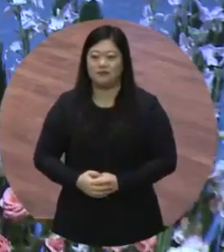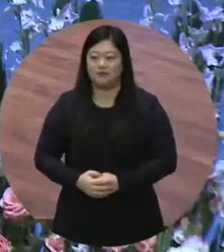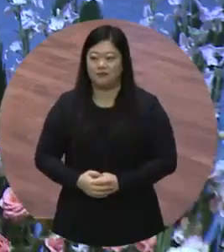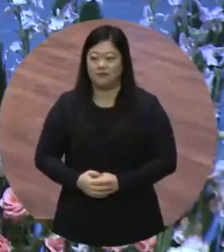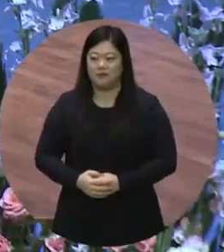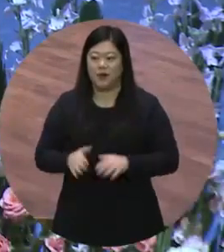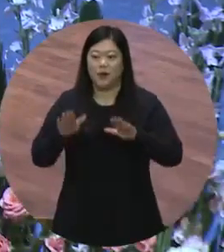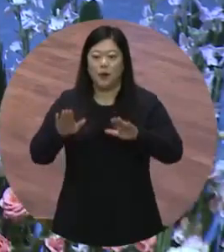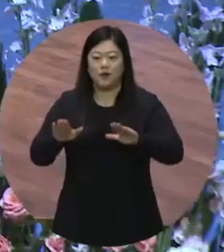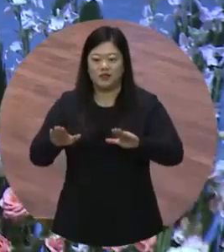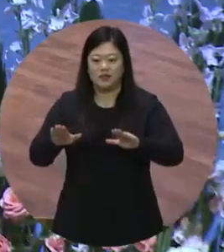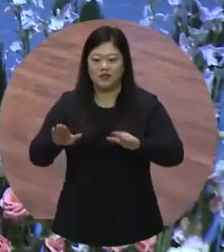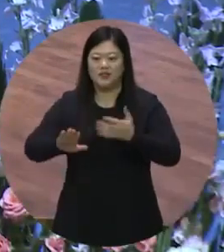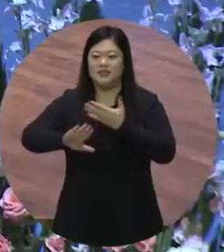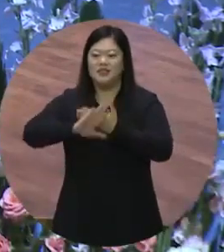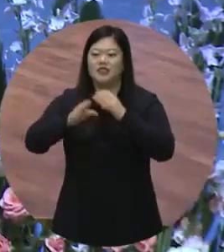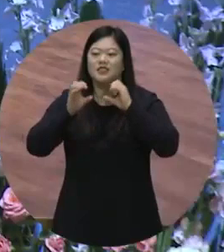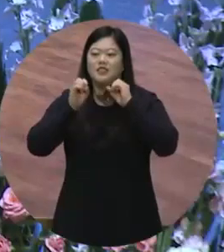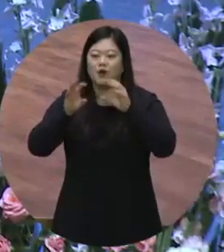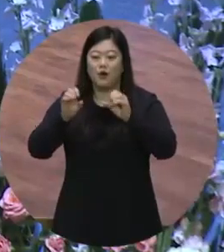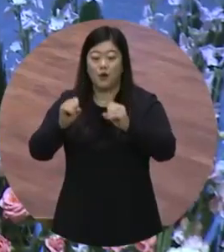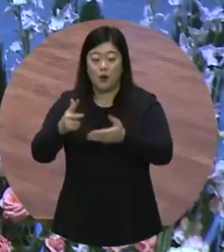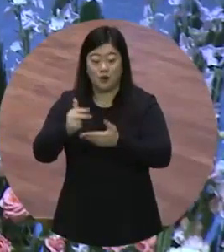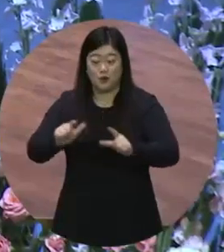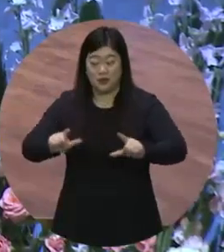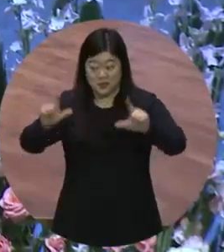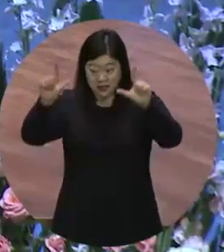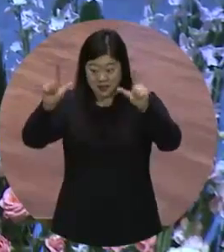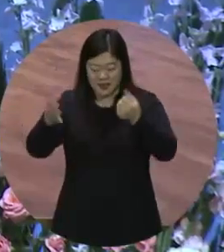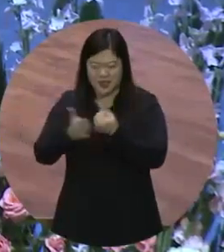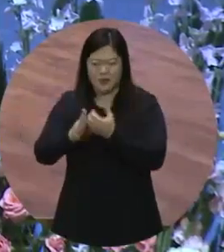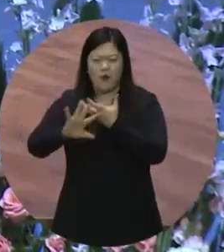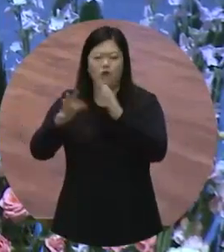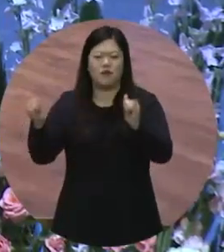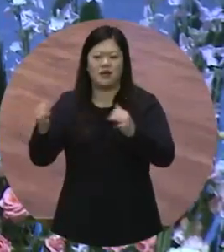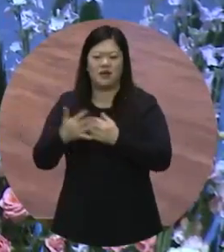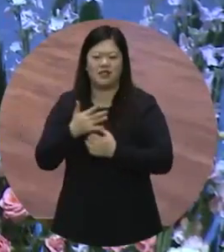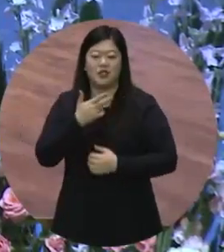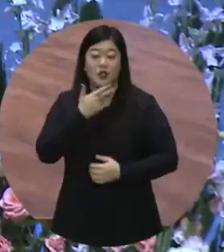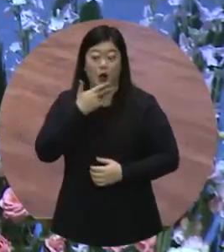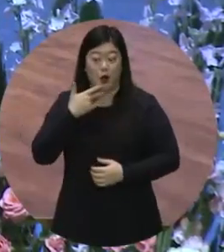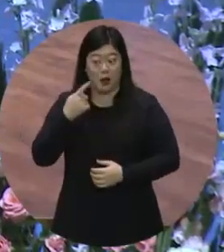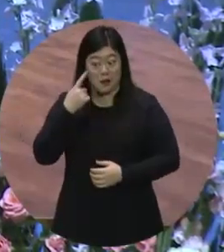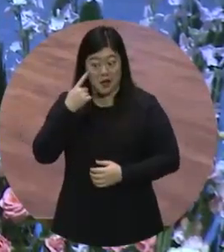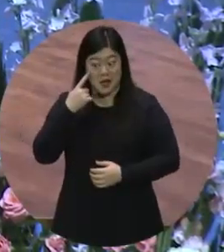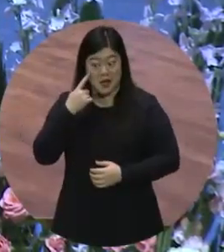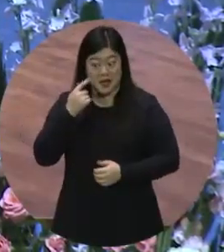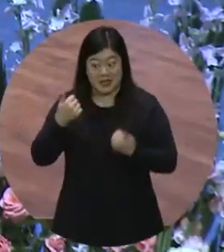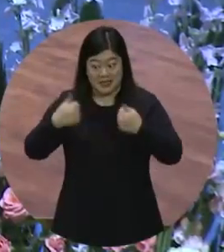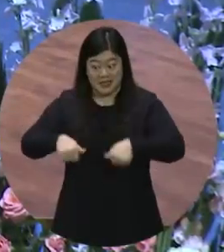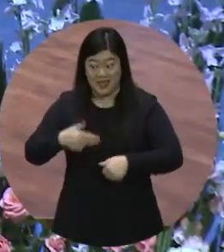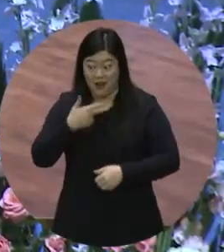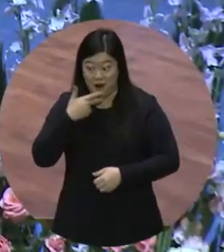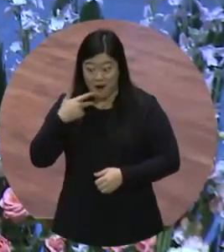오늘은 선교주이니까 선교사들이 많이 오셨고 외국인들이 많이 있으니까 영어로 인사합시다. 영어로.